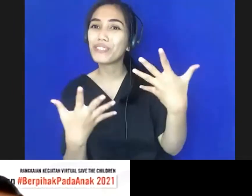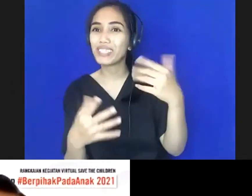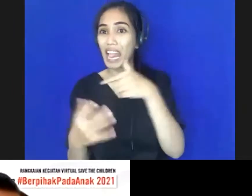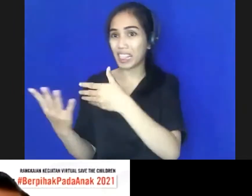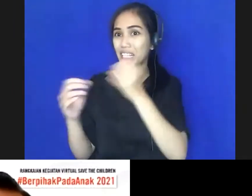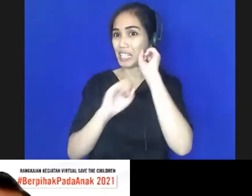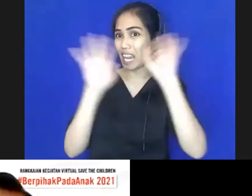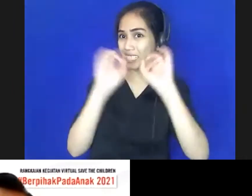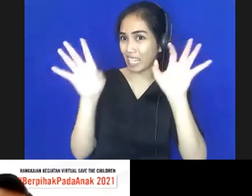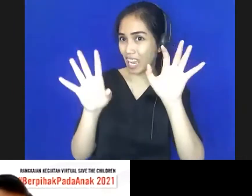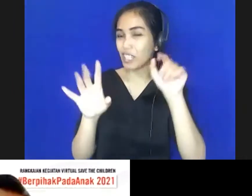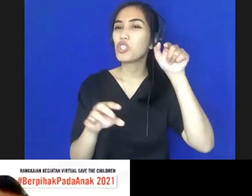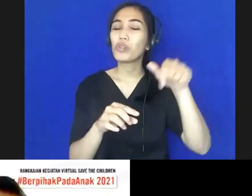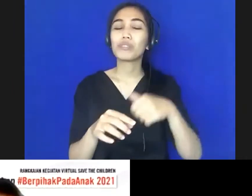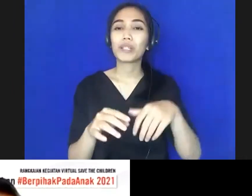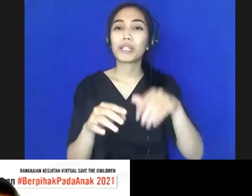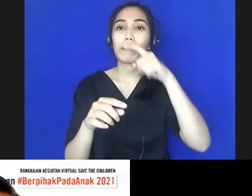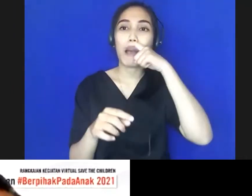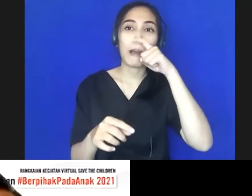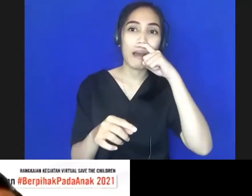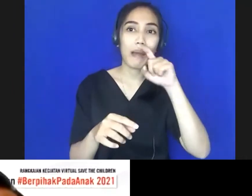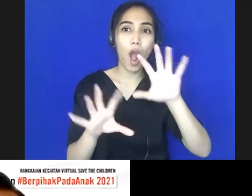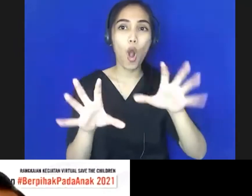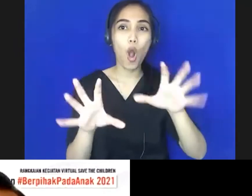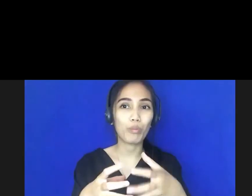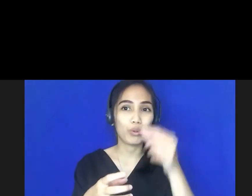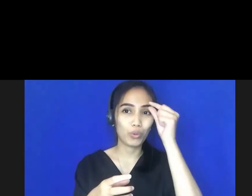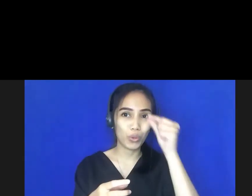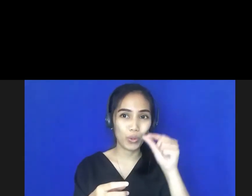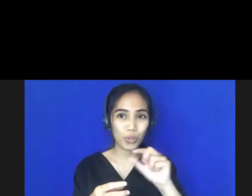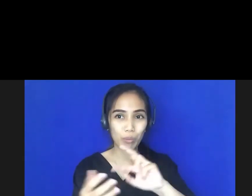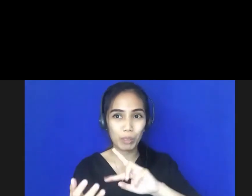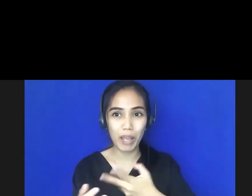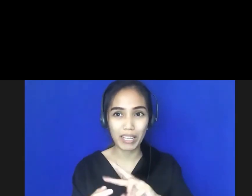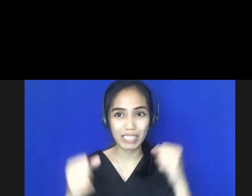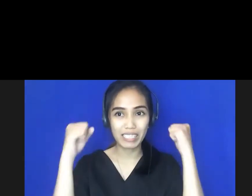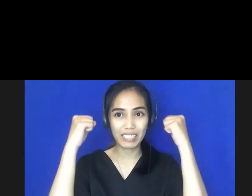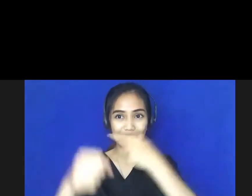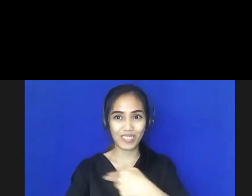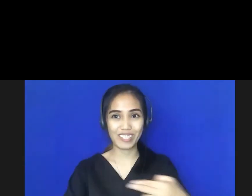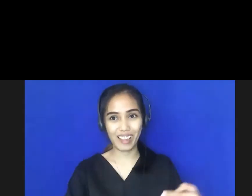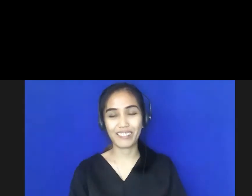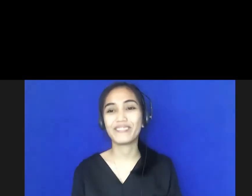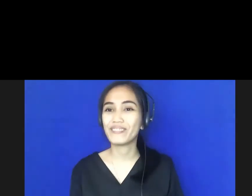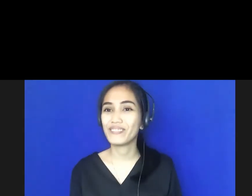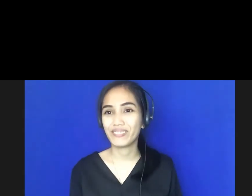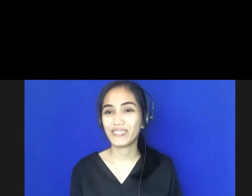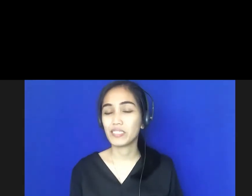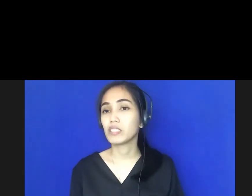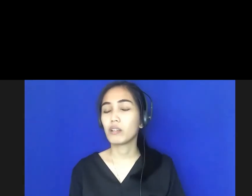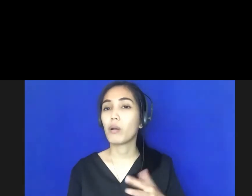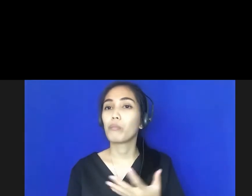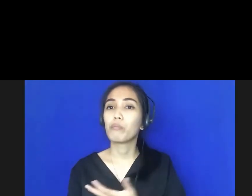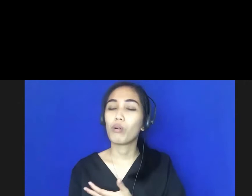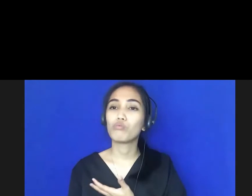untuk upaya perbaikan gizi di Indonesia. Terima kasih Mas Rahmat atas kehadirannya. Lalu selanjutnya saya juga ingin